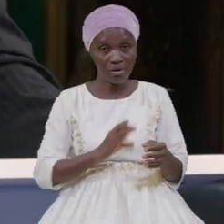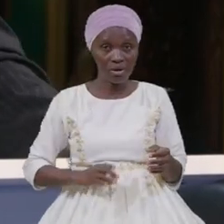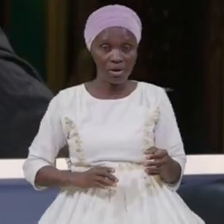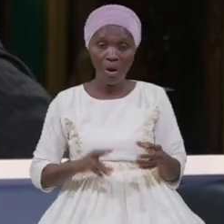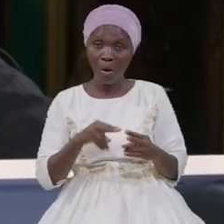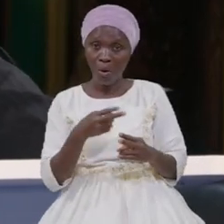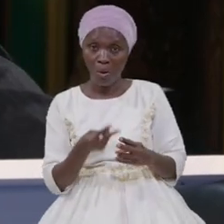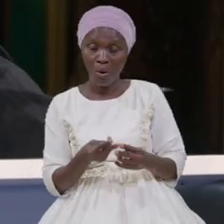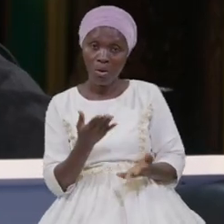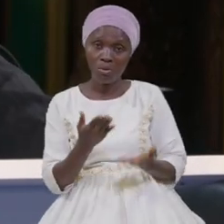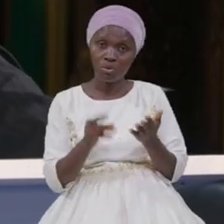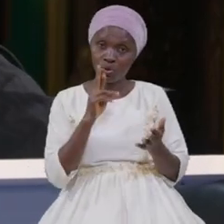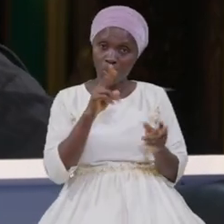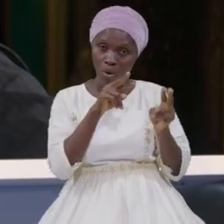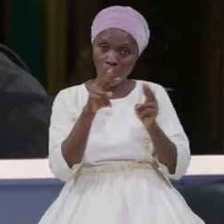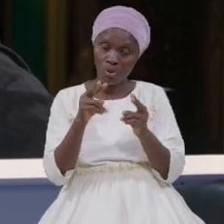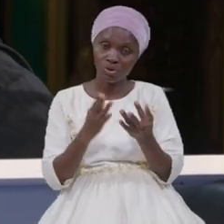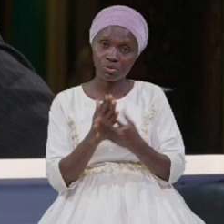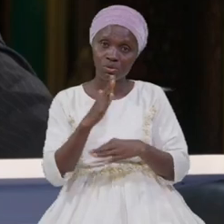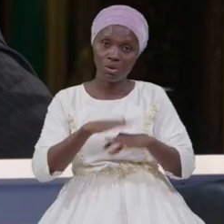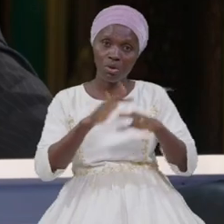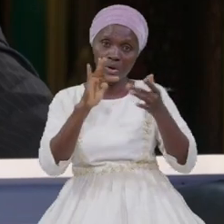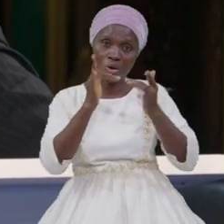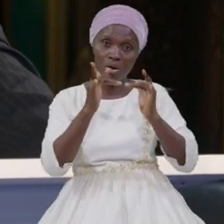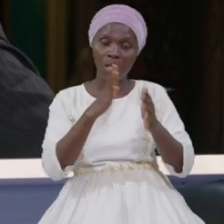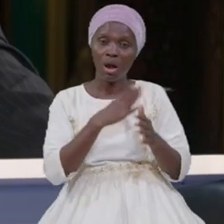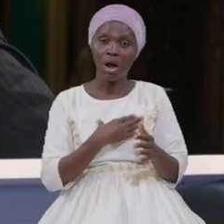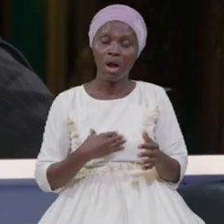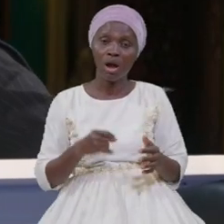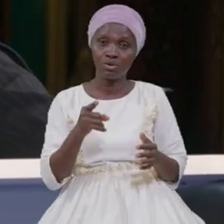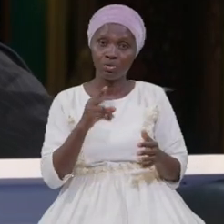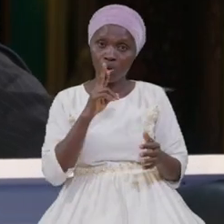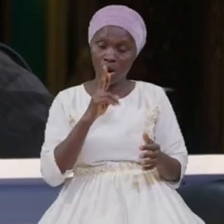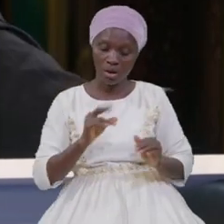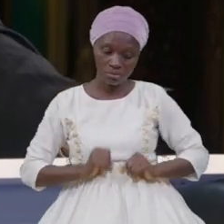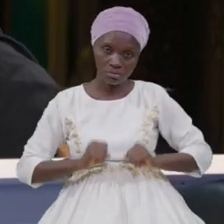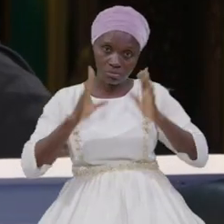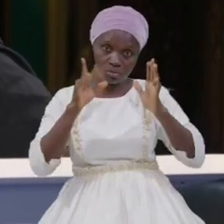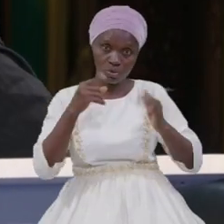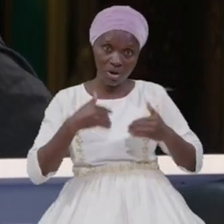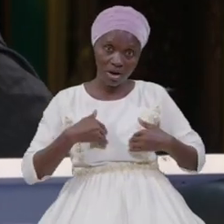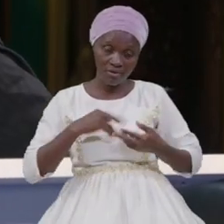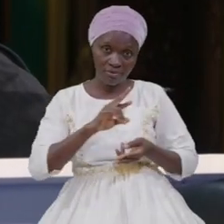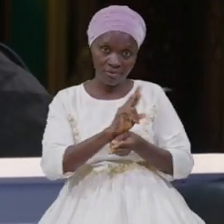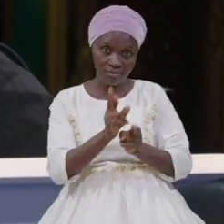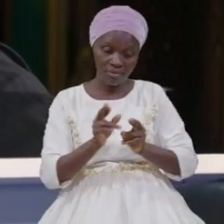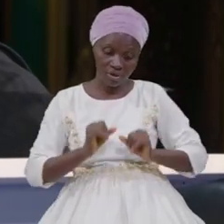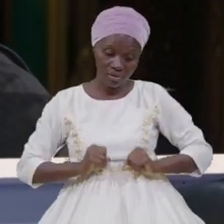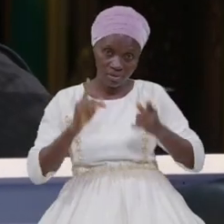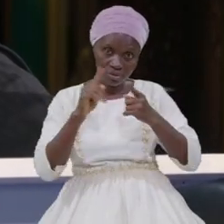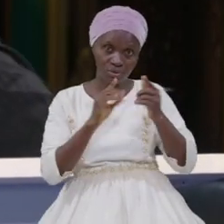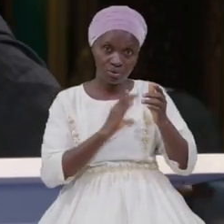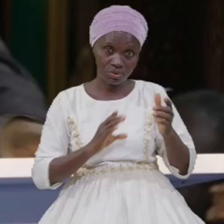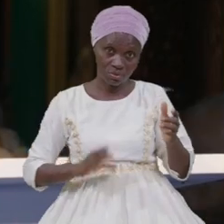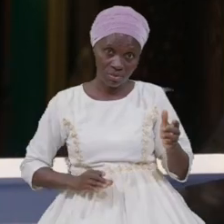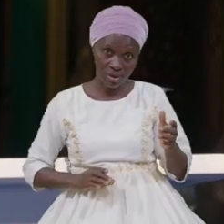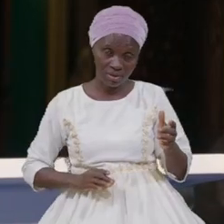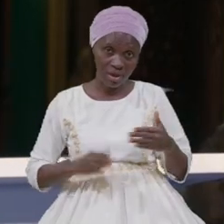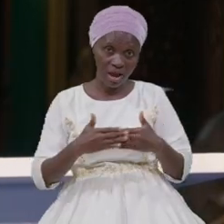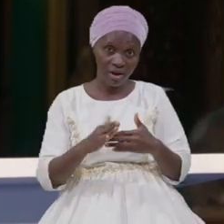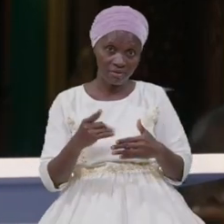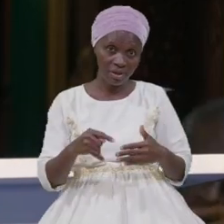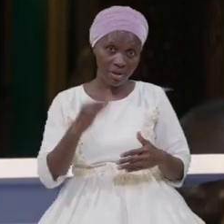Ou bien vous nous suivez en ligne, et vous venez donner votre vie à Christ après le message du pasteur. Ce